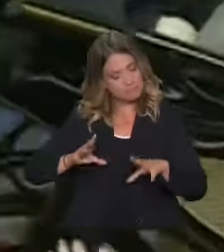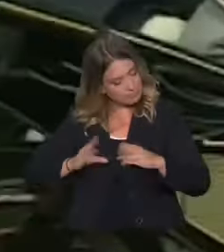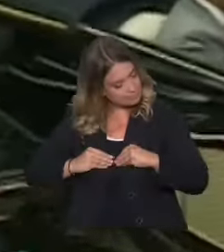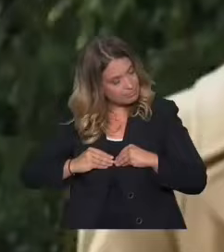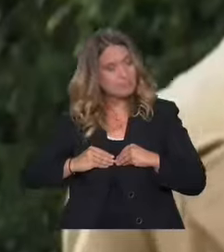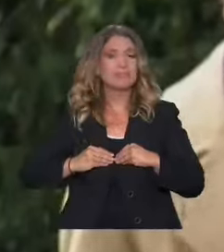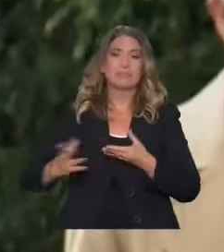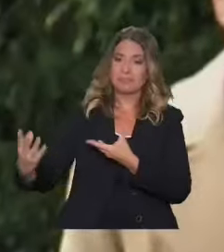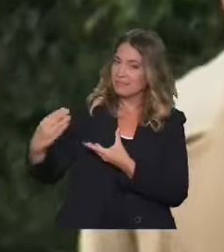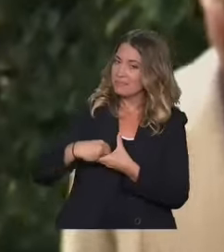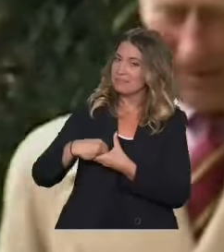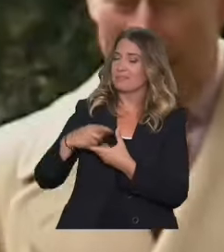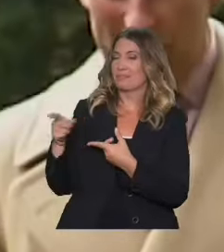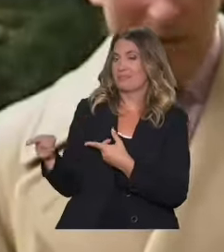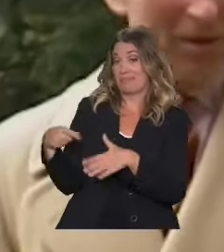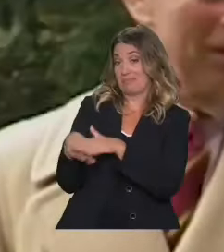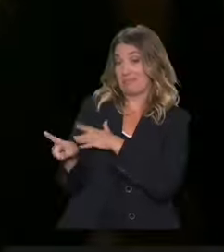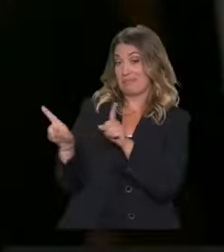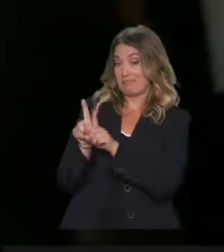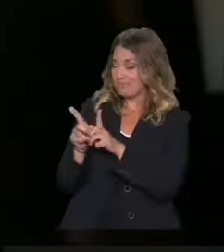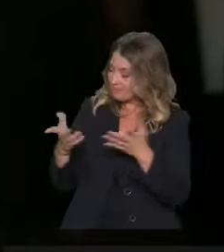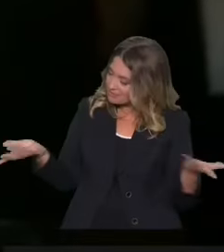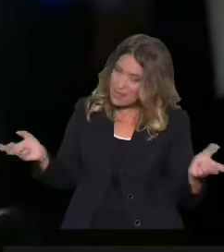στον ίδιο χώρο με την ερωμένη του γιου της.